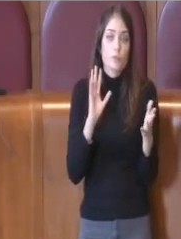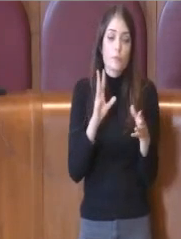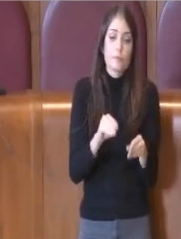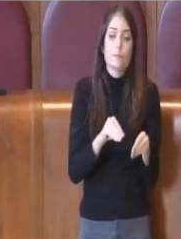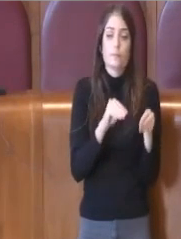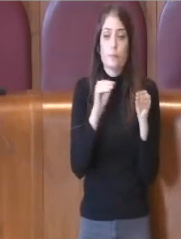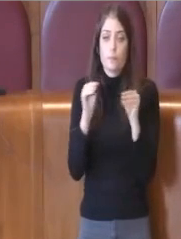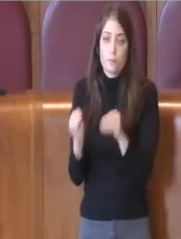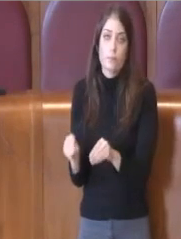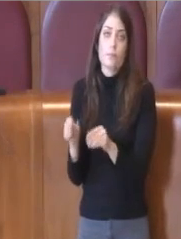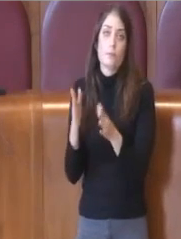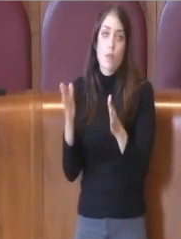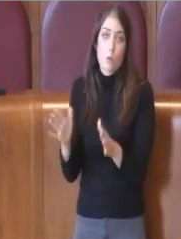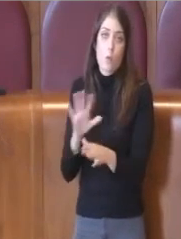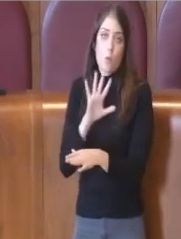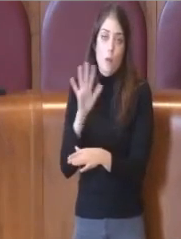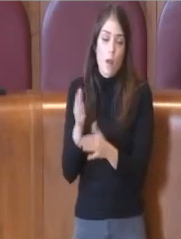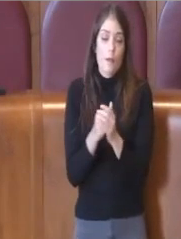in un altro paniere.